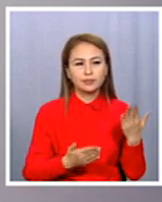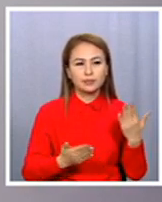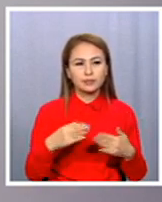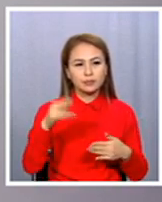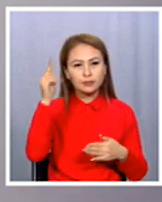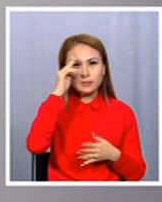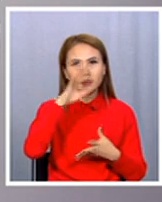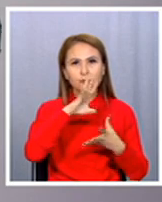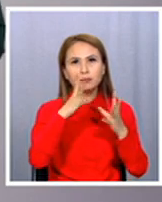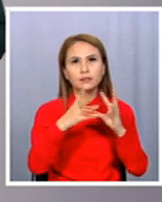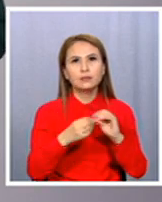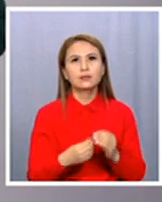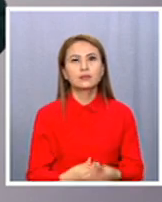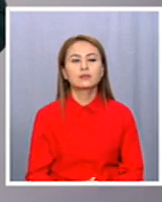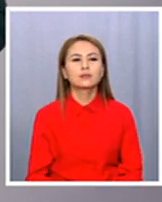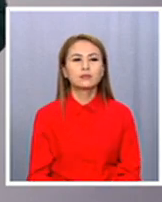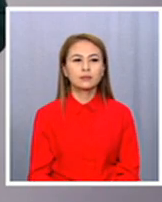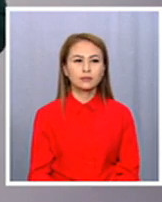сабағымызды